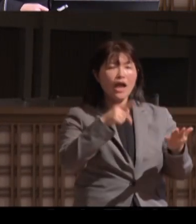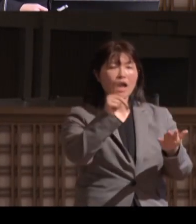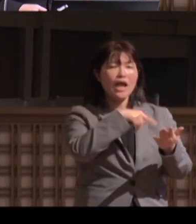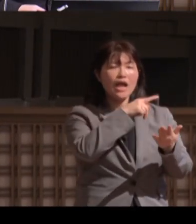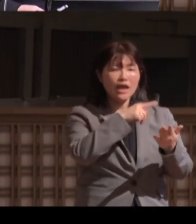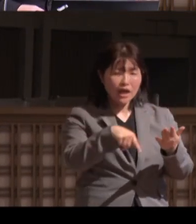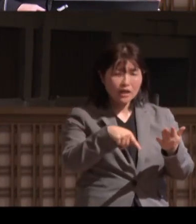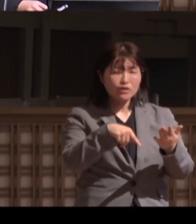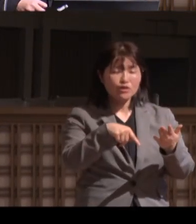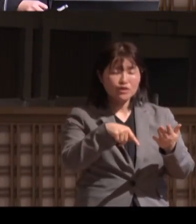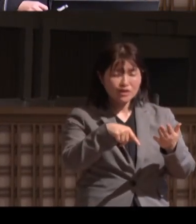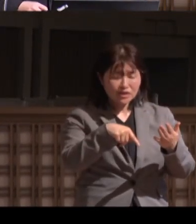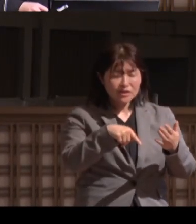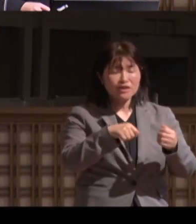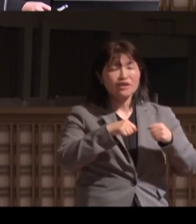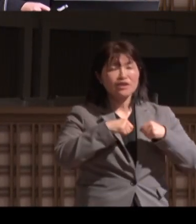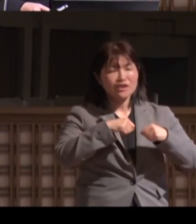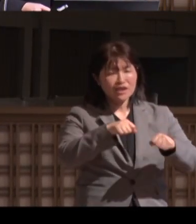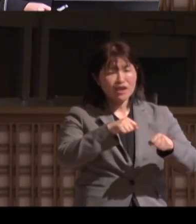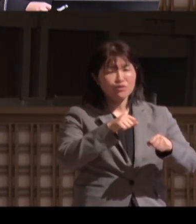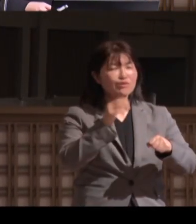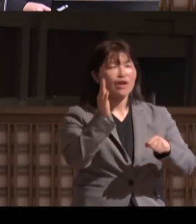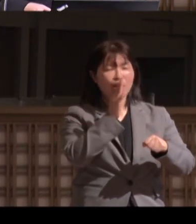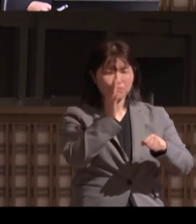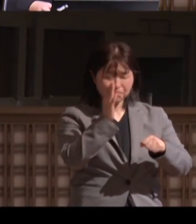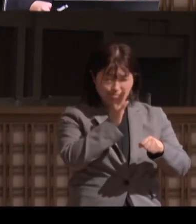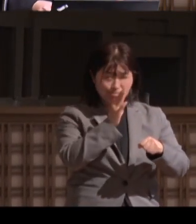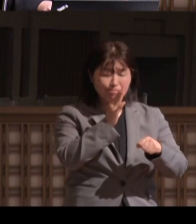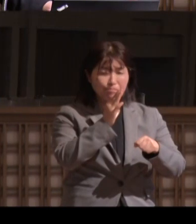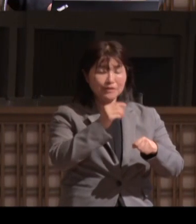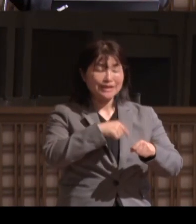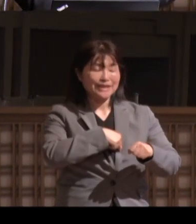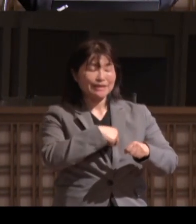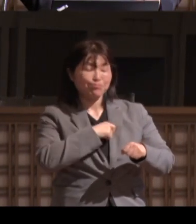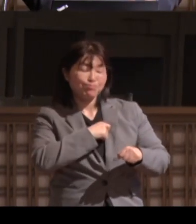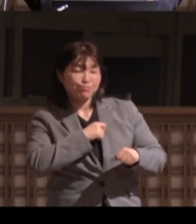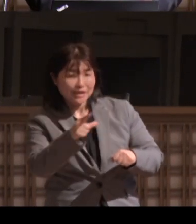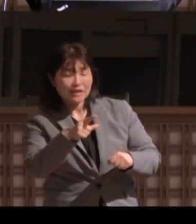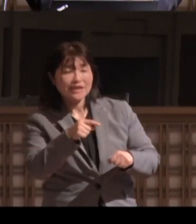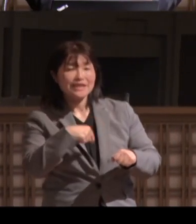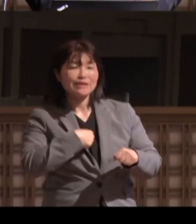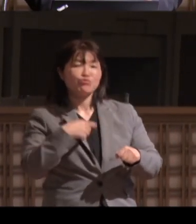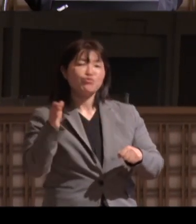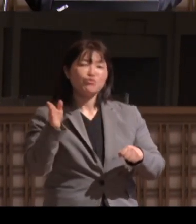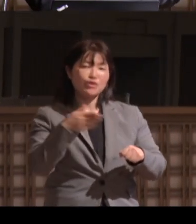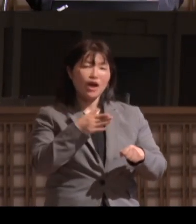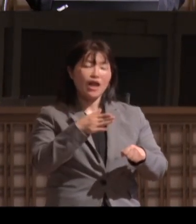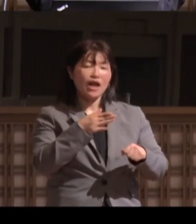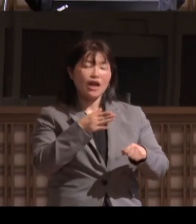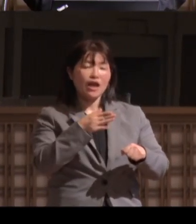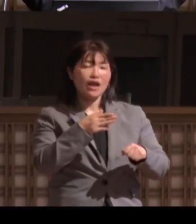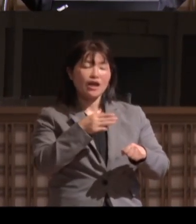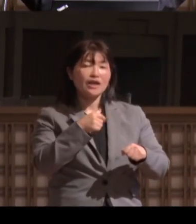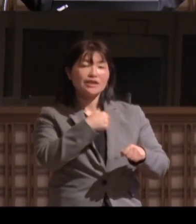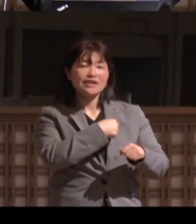でやらされた感を感じるというよりも自ら参画する方の自らの